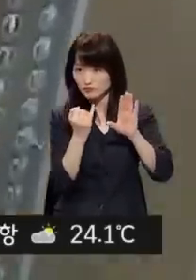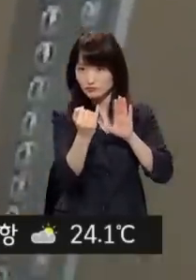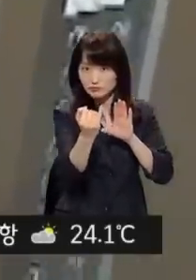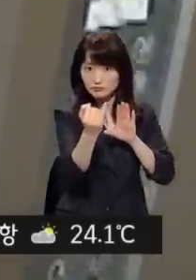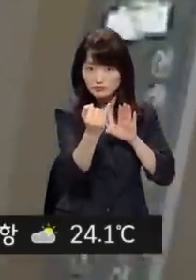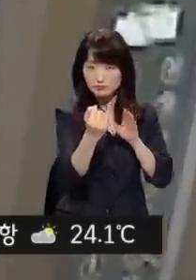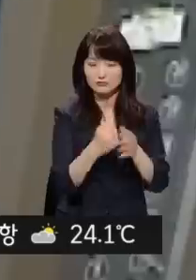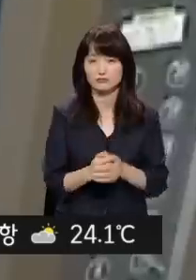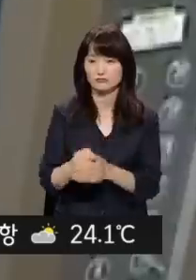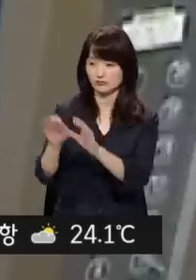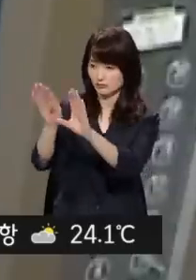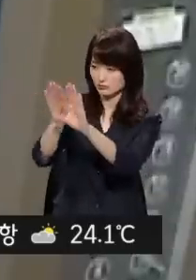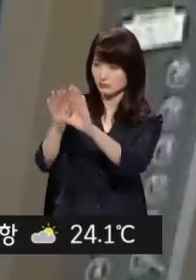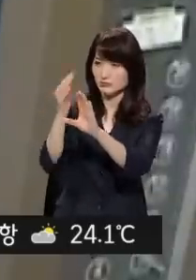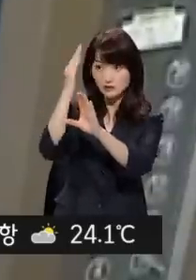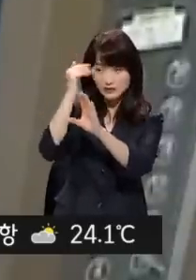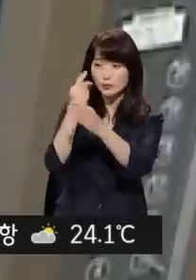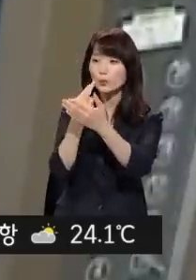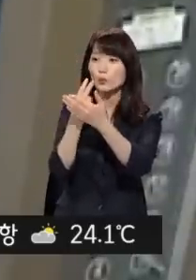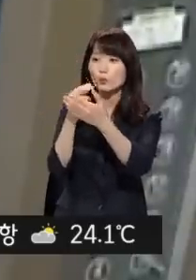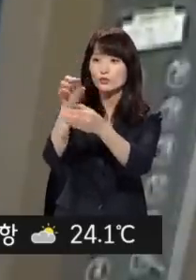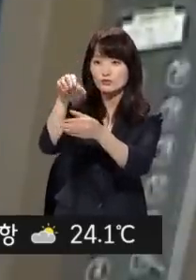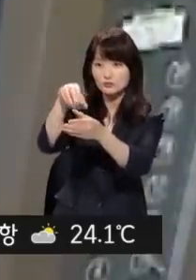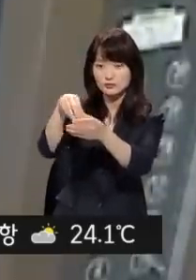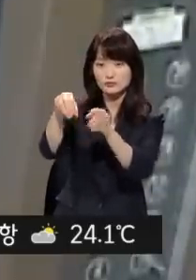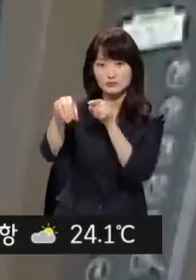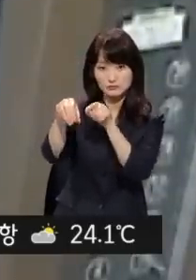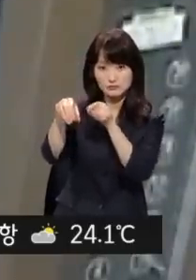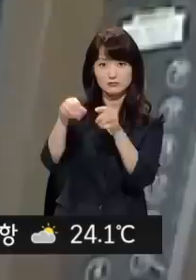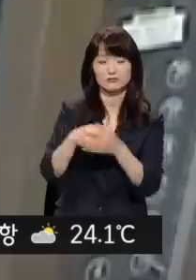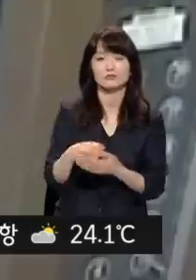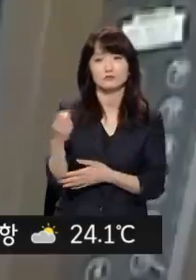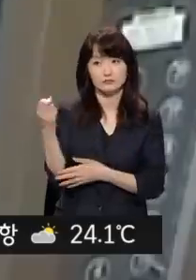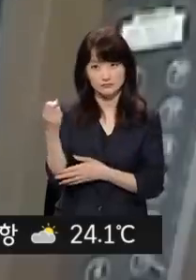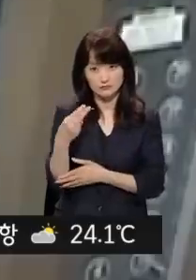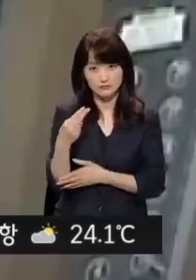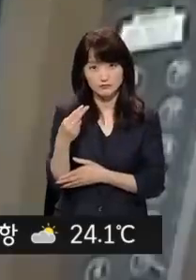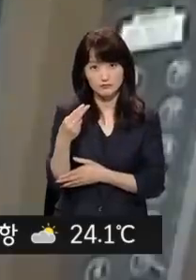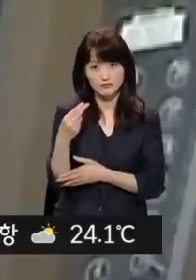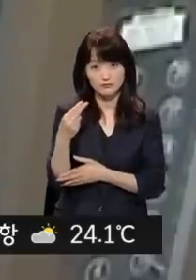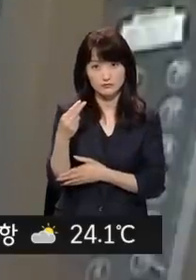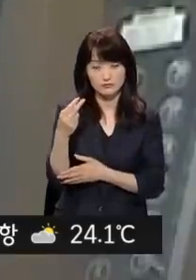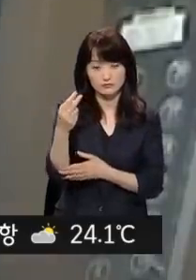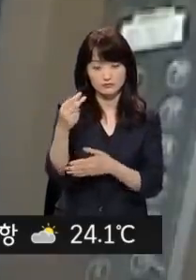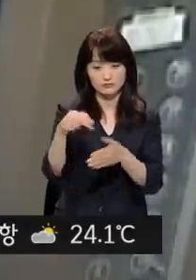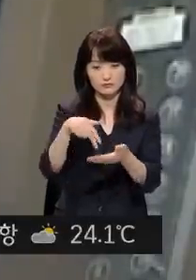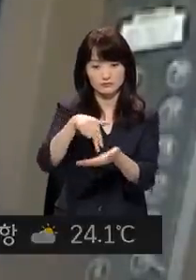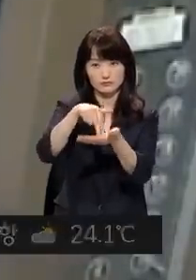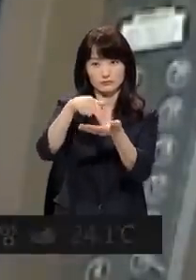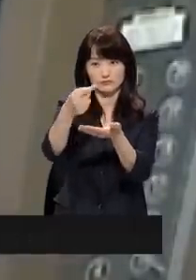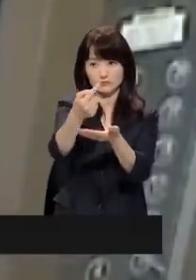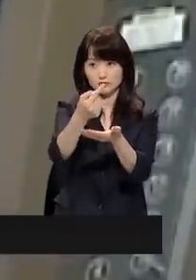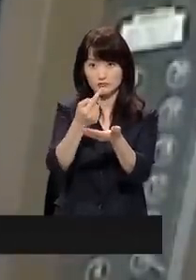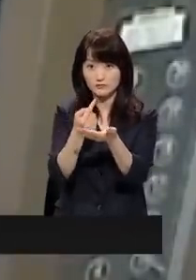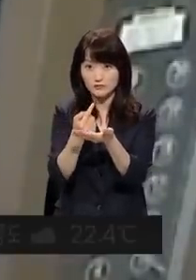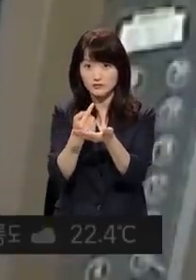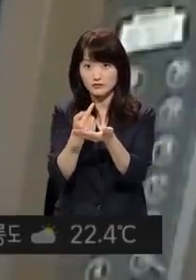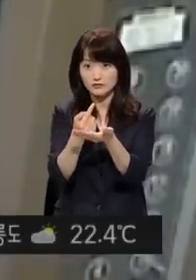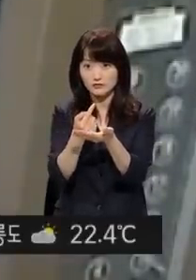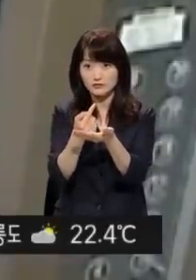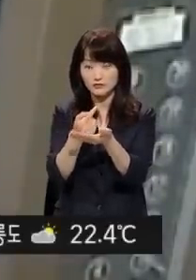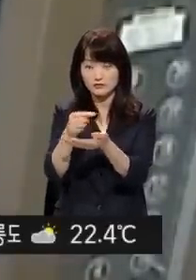현관문에 웬 검은 봉투가 있네요 이런 이런 자 다시 엘베를 타고 내려가려고 하는데 어 봉투